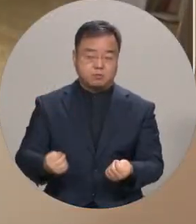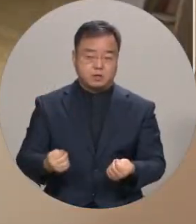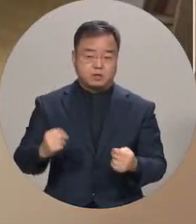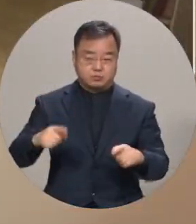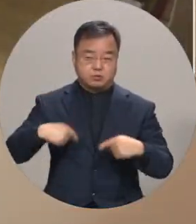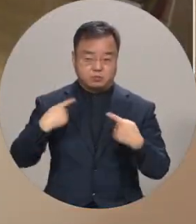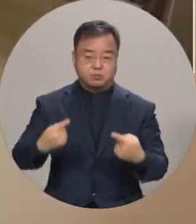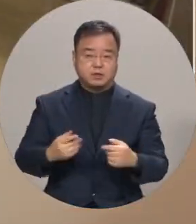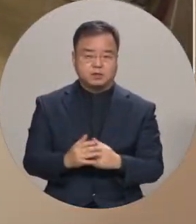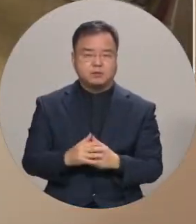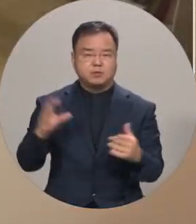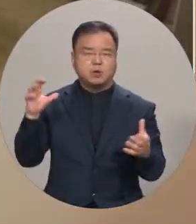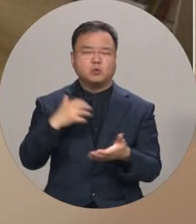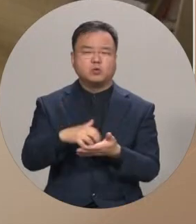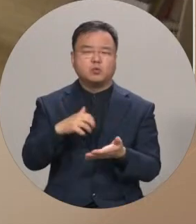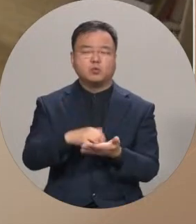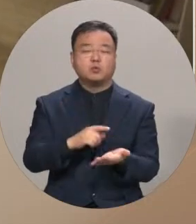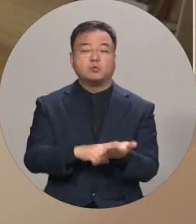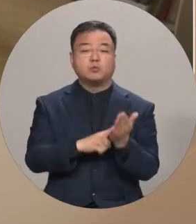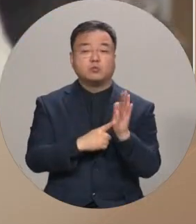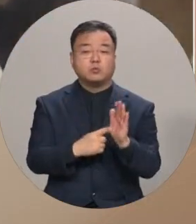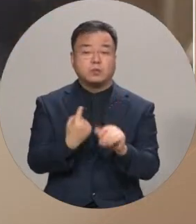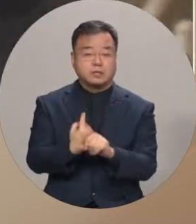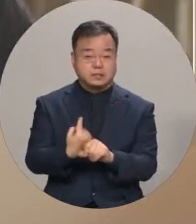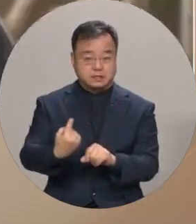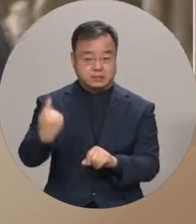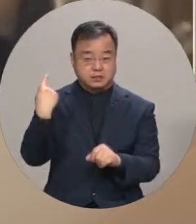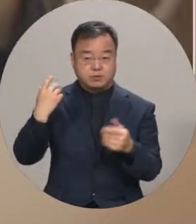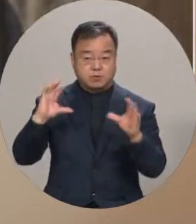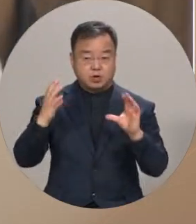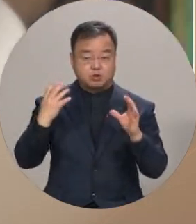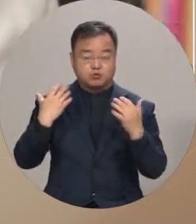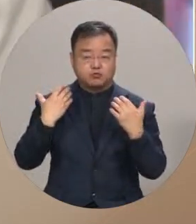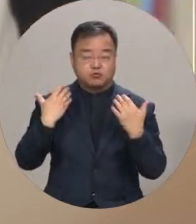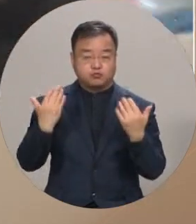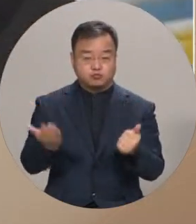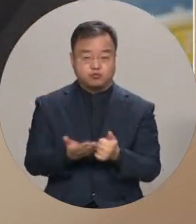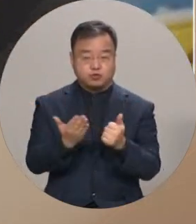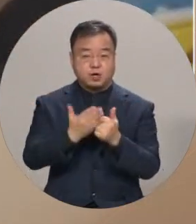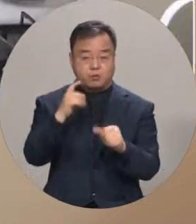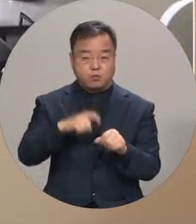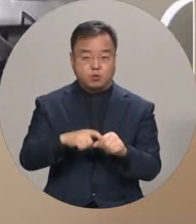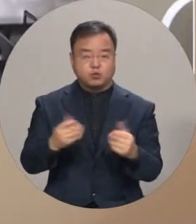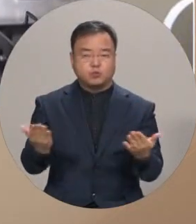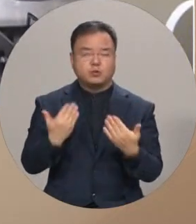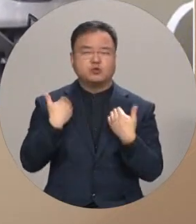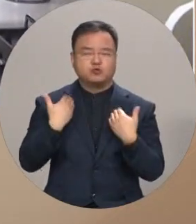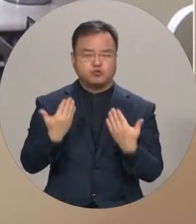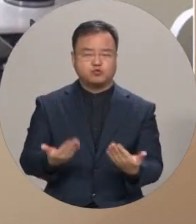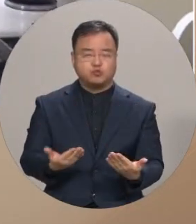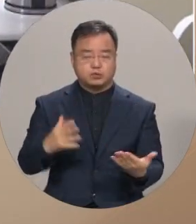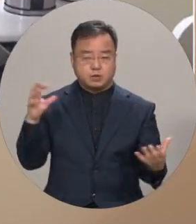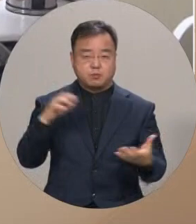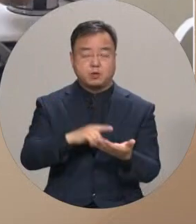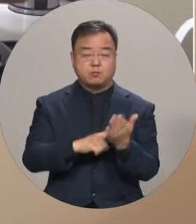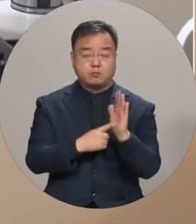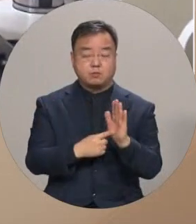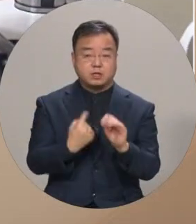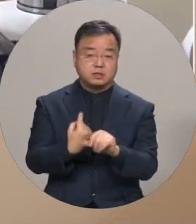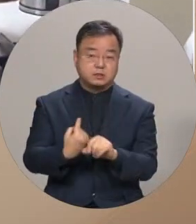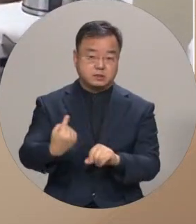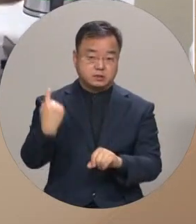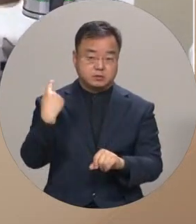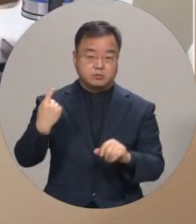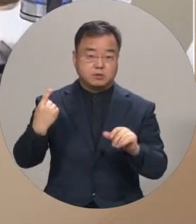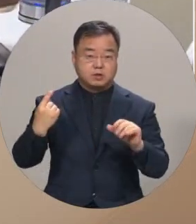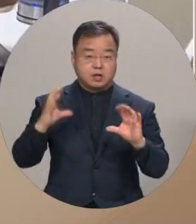오늘 통계청에서 작년도 유가 유직 통계를 발표했습니다 아주 놀라운 결과는 작년도에 유가 유직